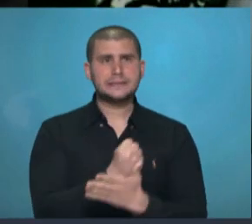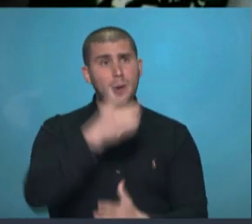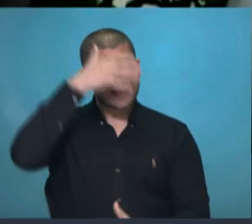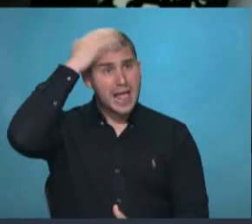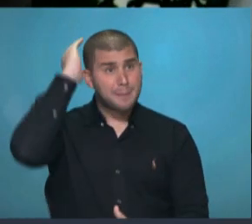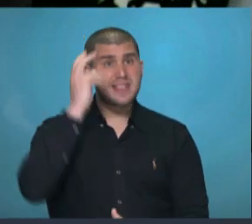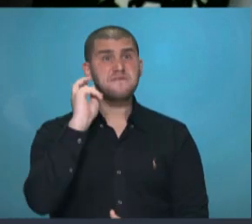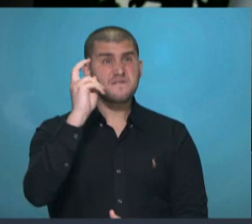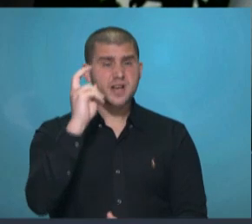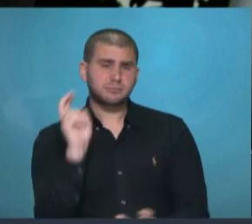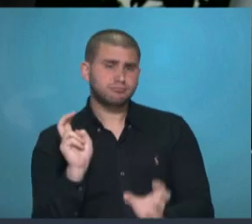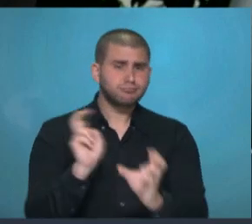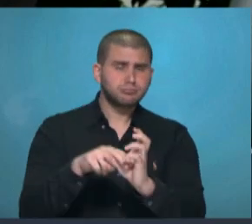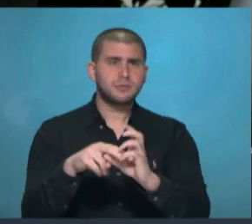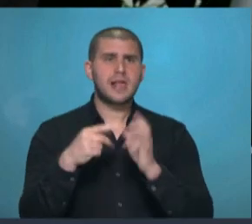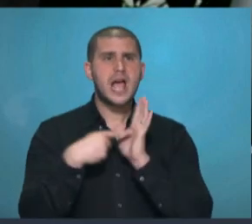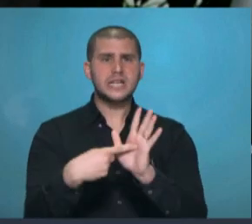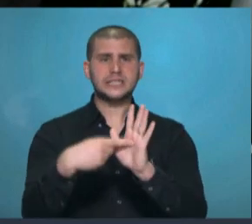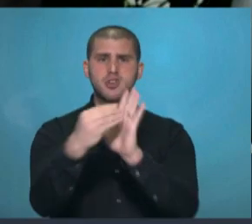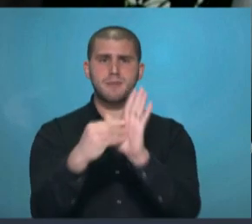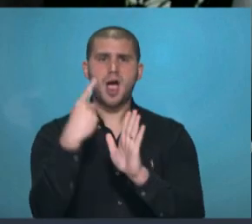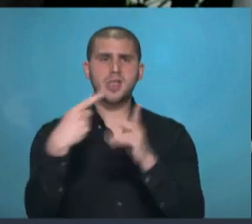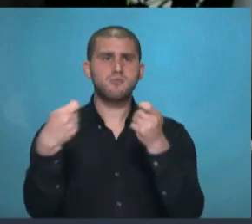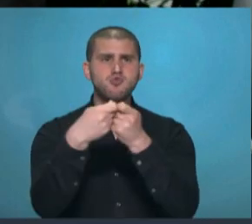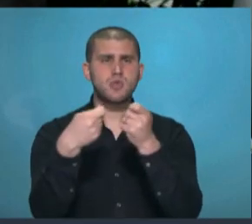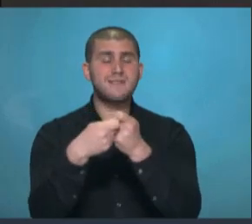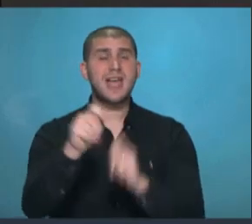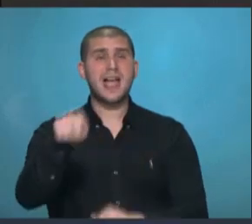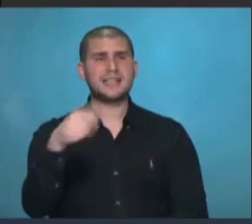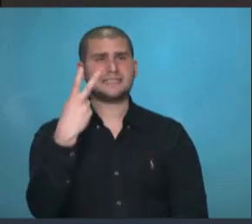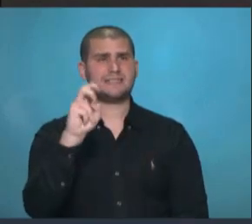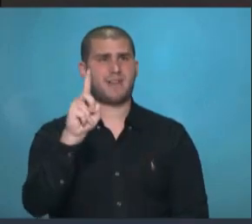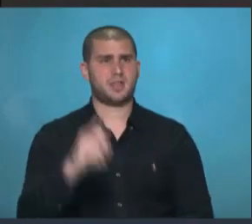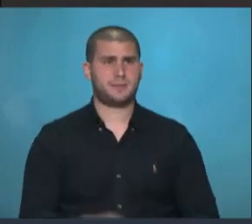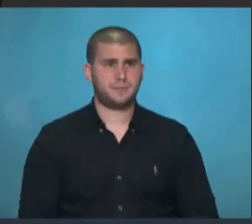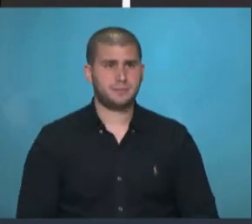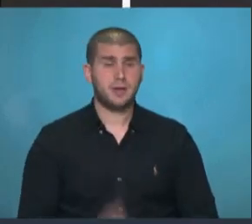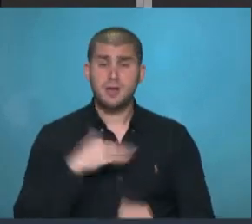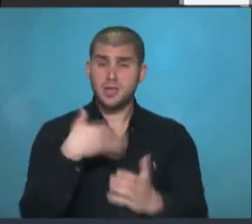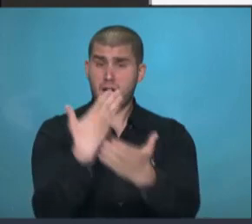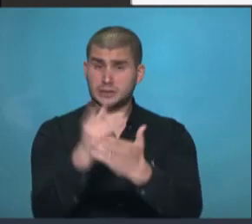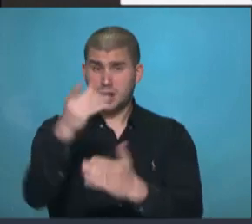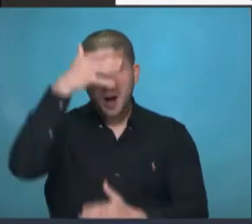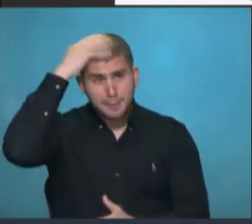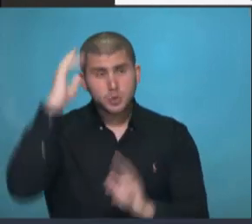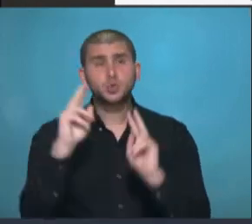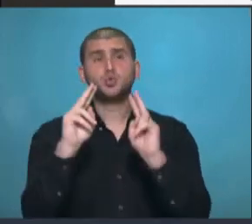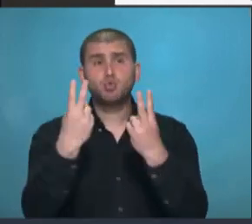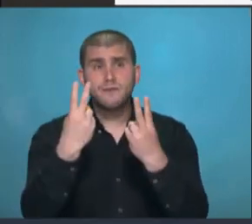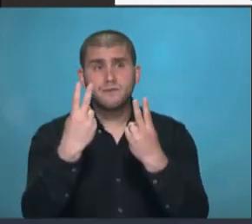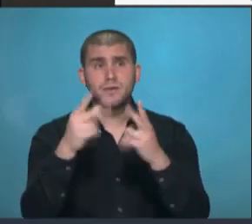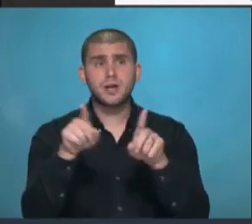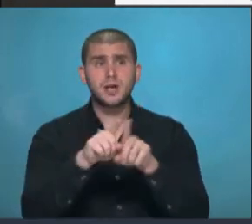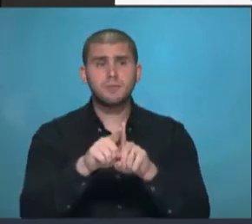וגנץ לחבור ולהציג רשימה אחת לכנסת ה-21. הציע לו שוב להניח